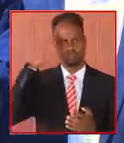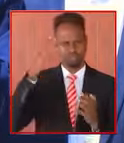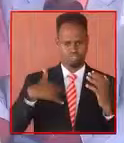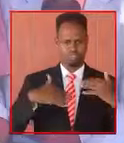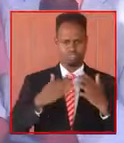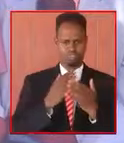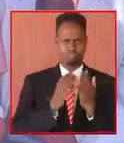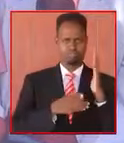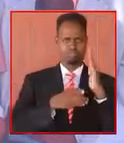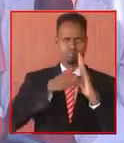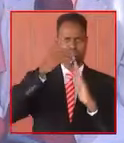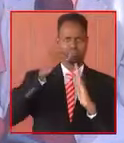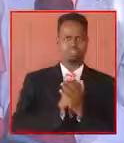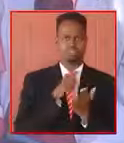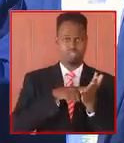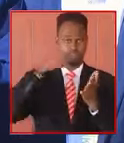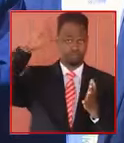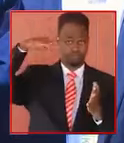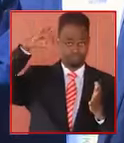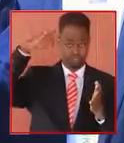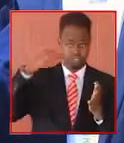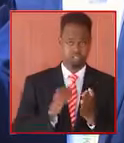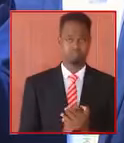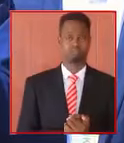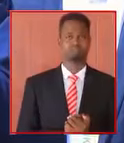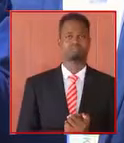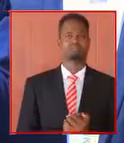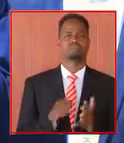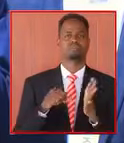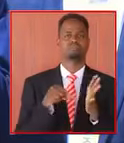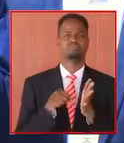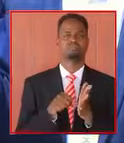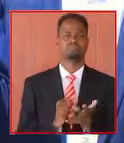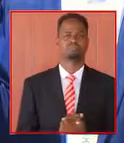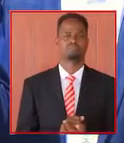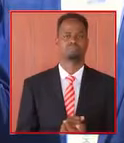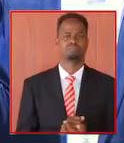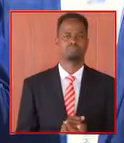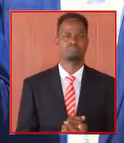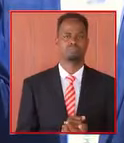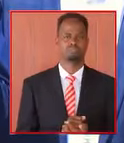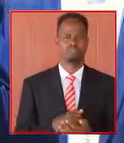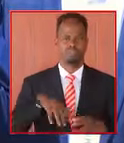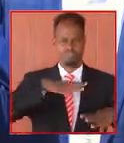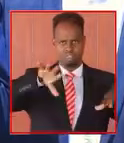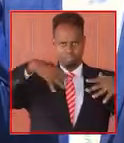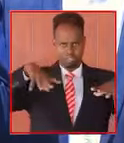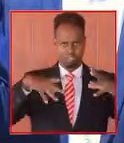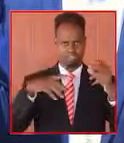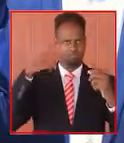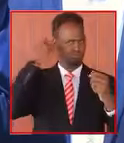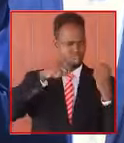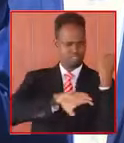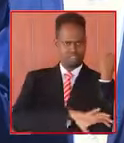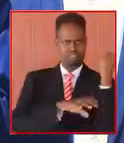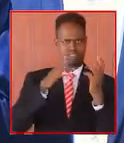بغلاد في الأوروبا كده حشوقي وين بدأ سوي شوقي بغلاد حقوقي هاي لعدتي طلق